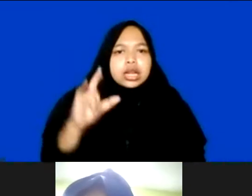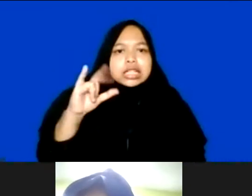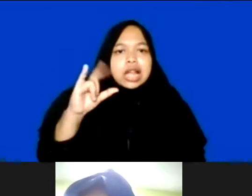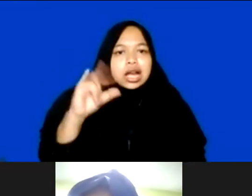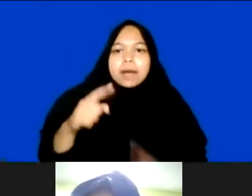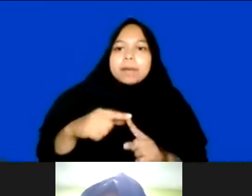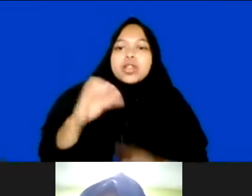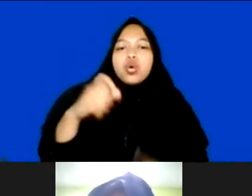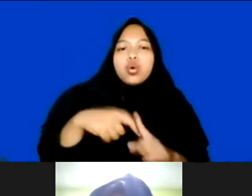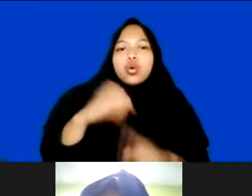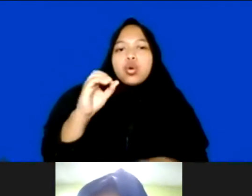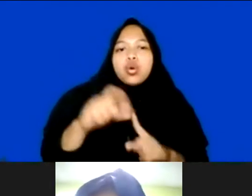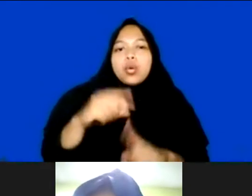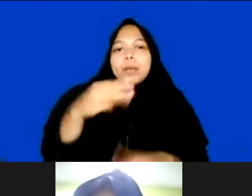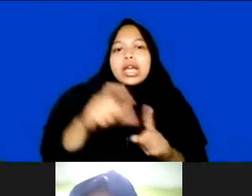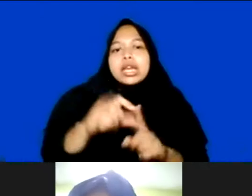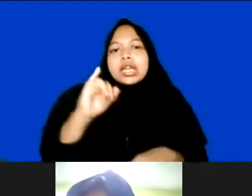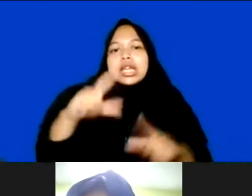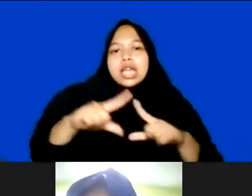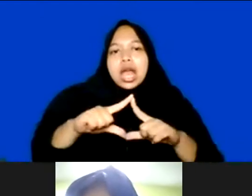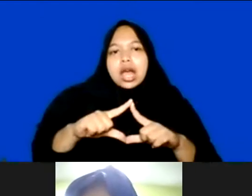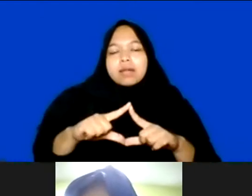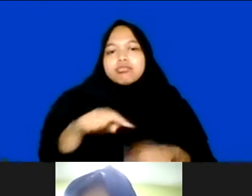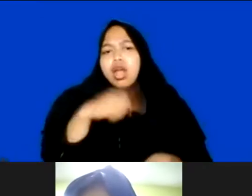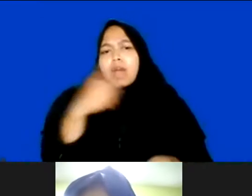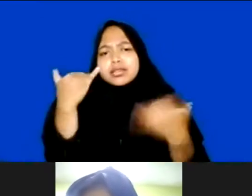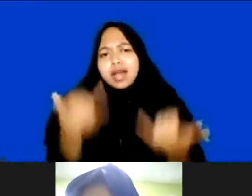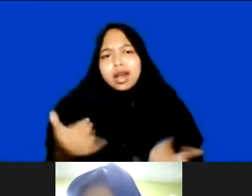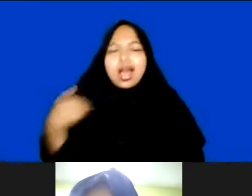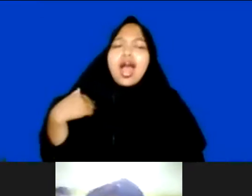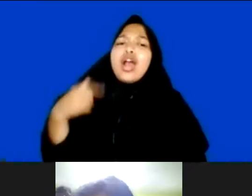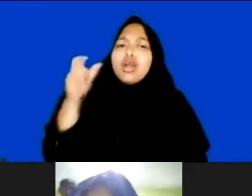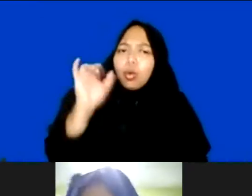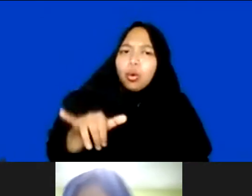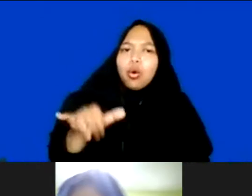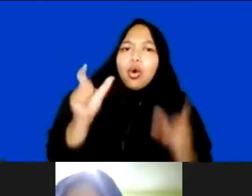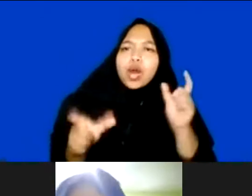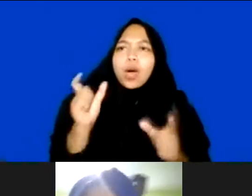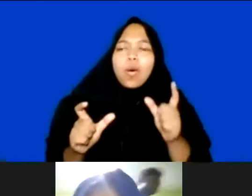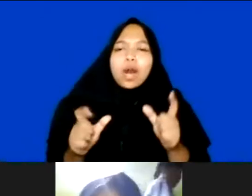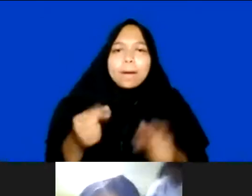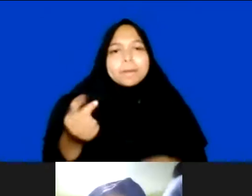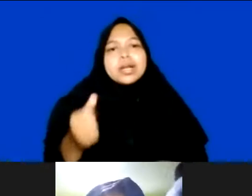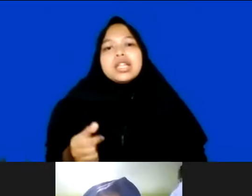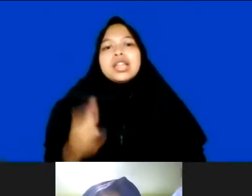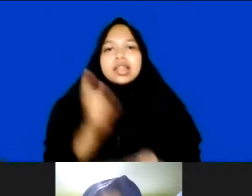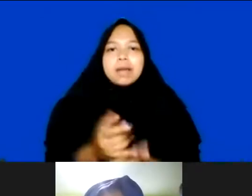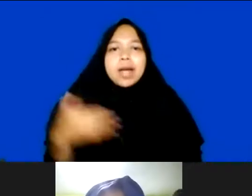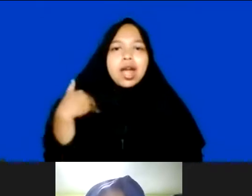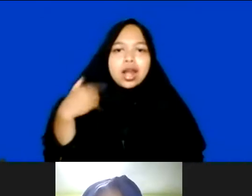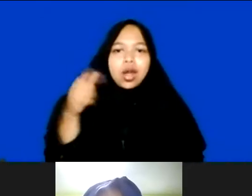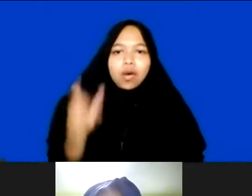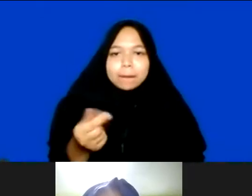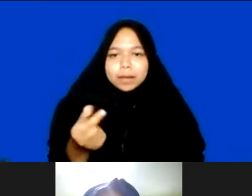Tokopedia. Ya, sampai sekarang sih ada aja gitu loh. Walaupun memang pandemi begini gitu, tetap ada aja.